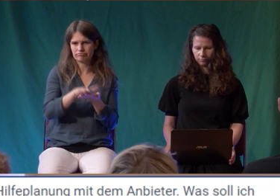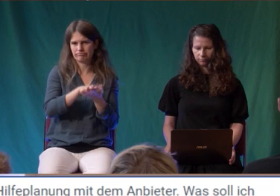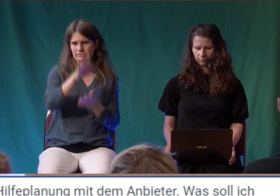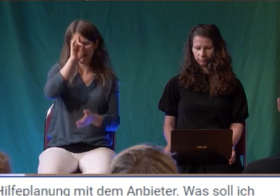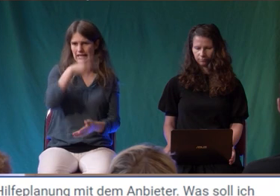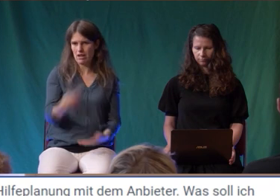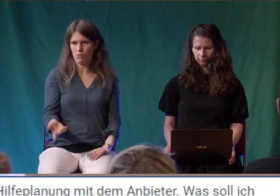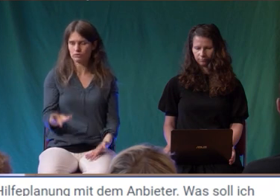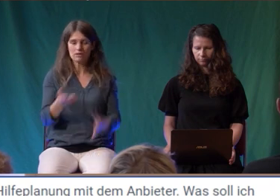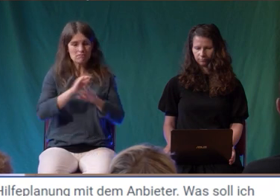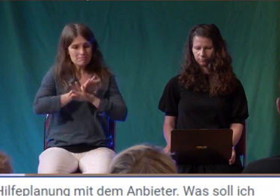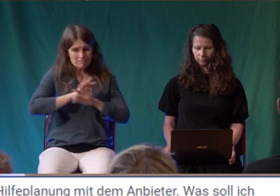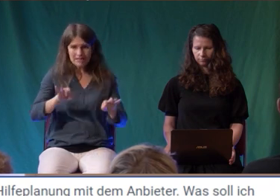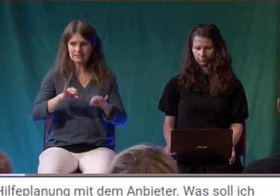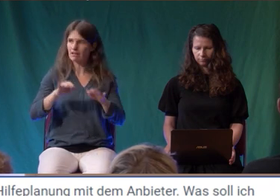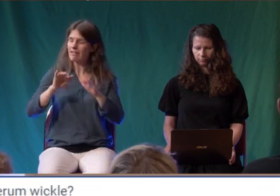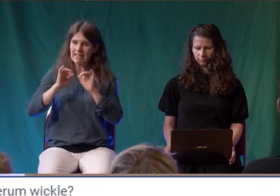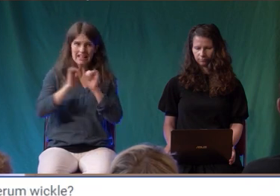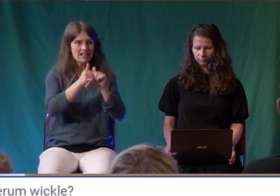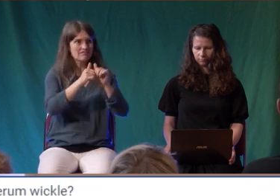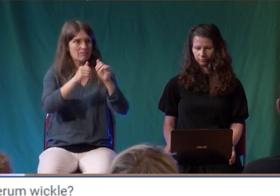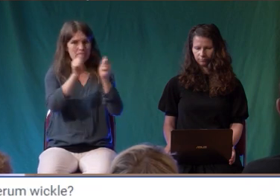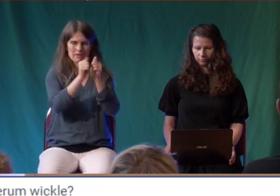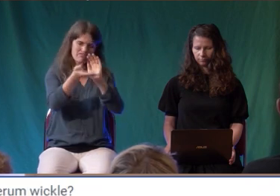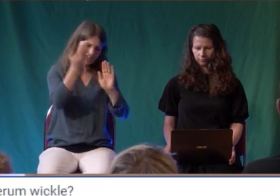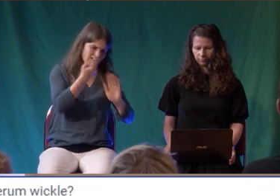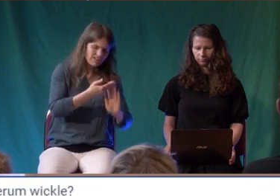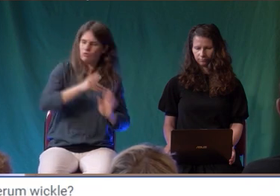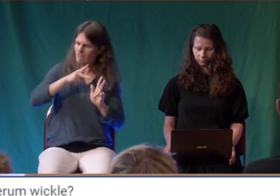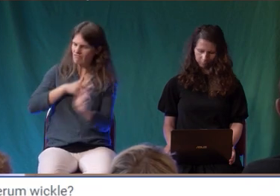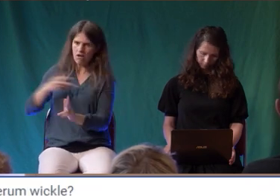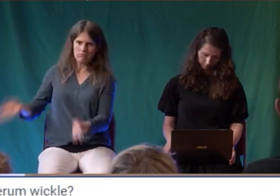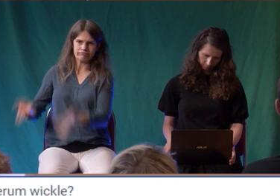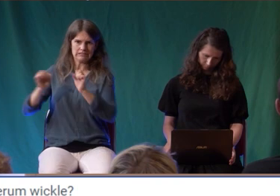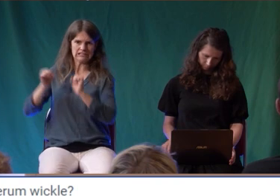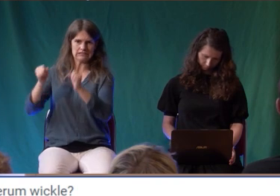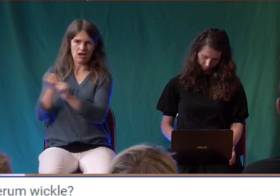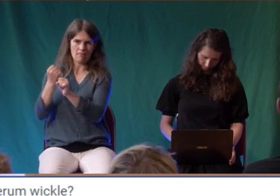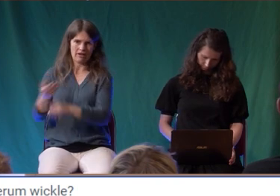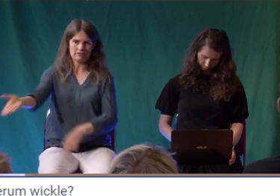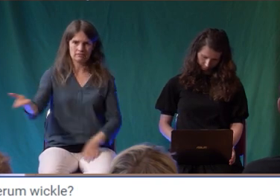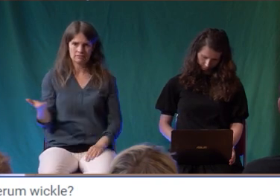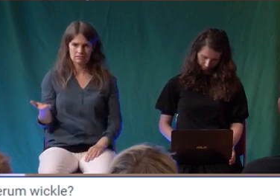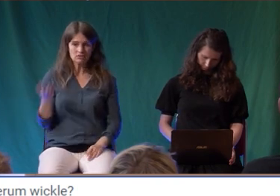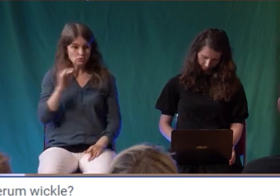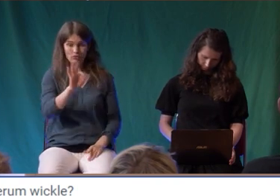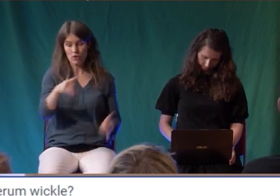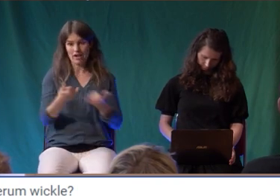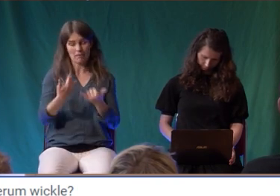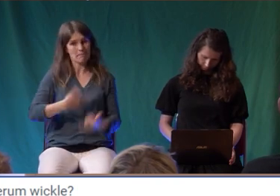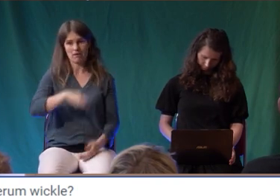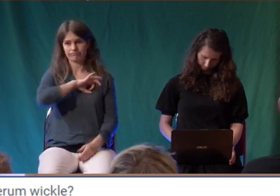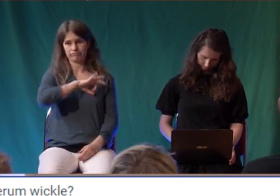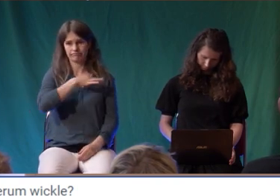Hilfe bei den Eltern ankommen lassen und deren Kinder statt im Verwaltungsbereich das ist so mein Appell aus der